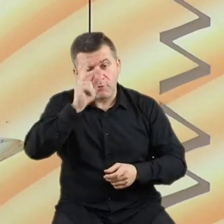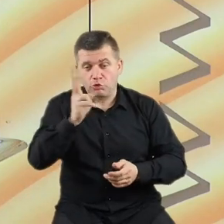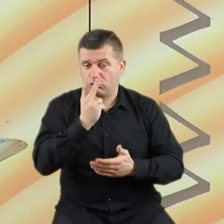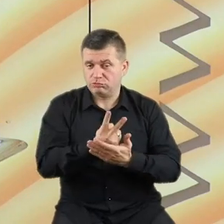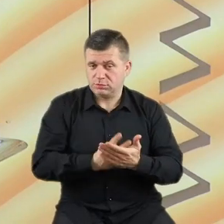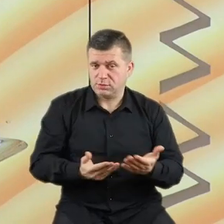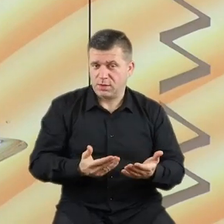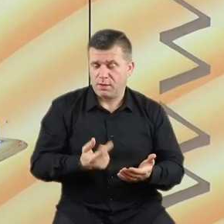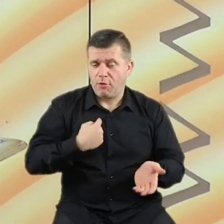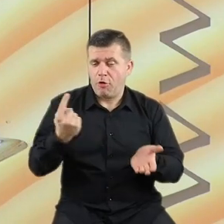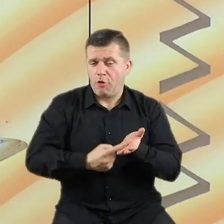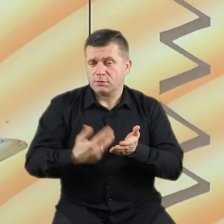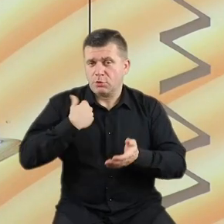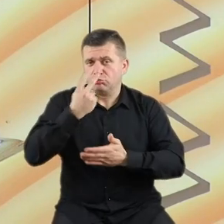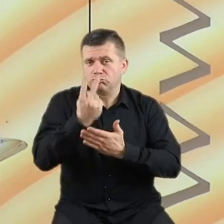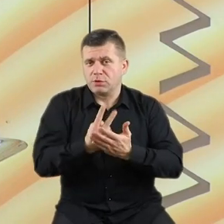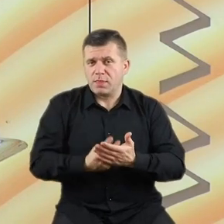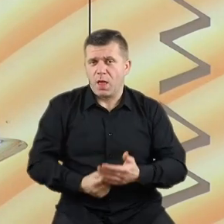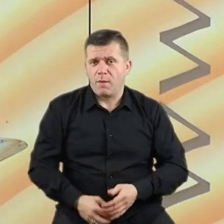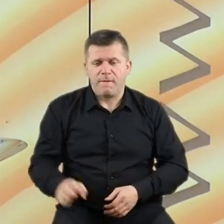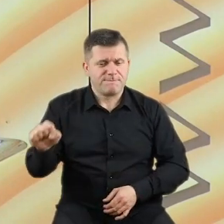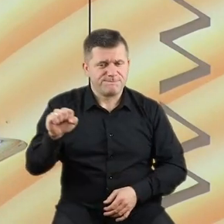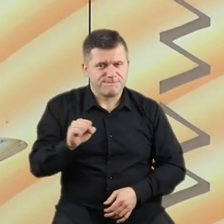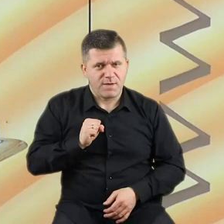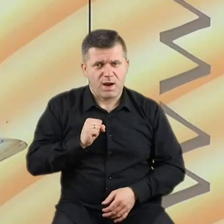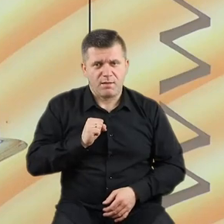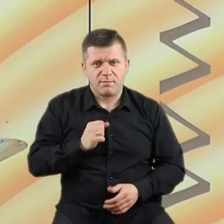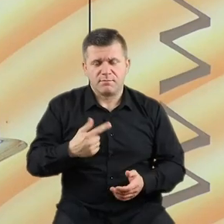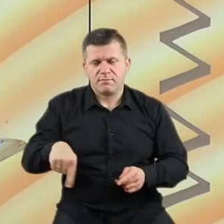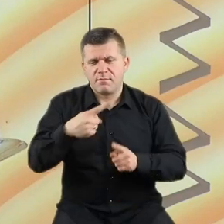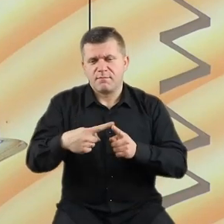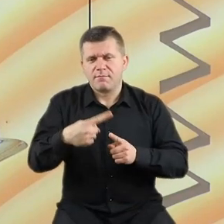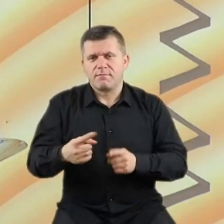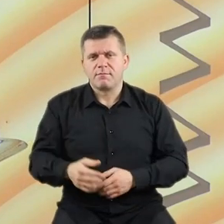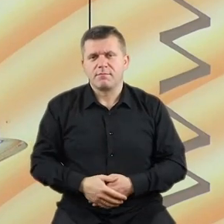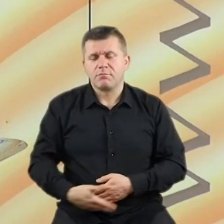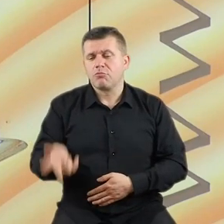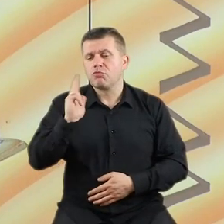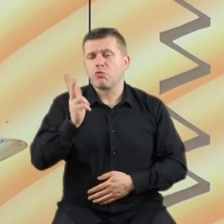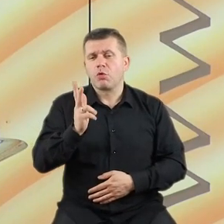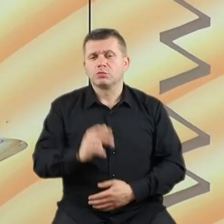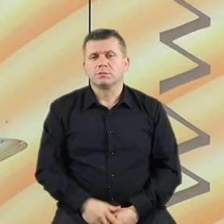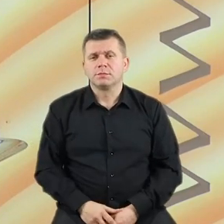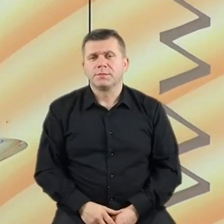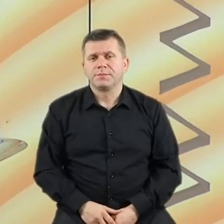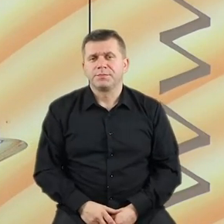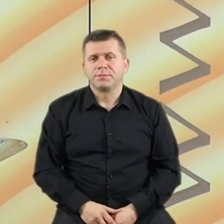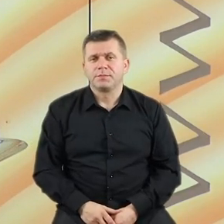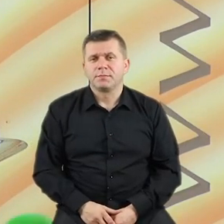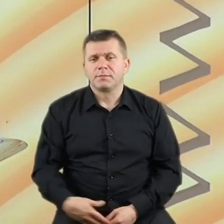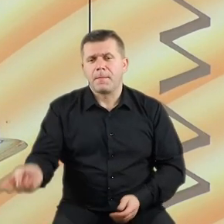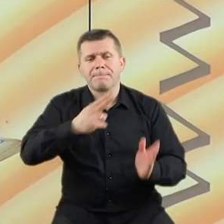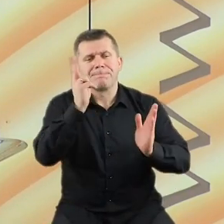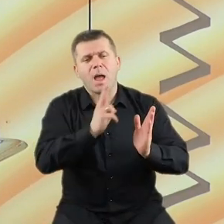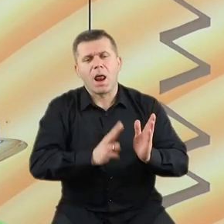ktoś powiedział. Ostatnio czytałam taki fajny wyimek z kogoś, że ktoś powiedział,